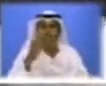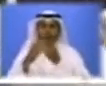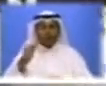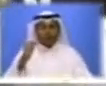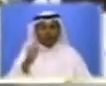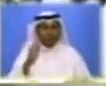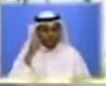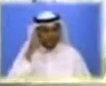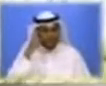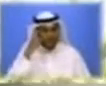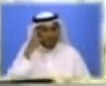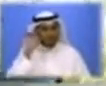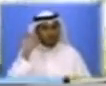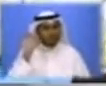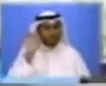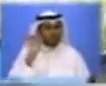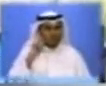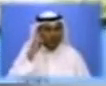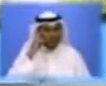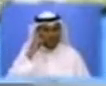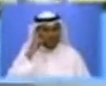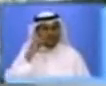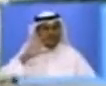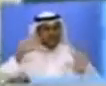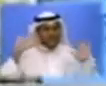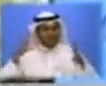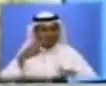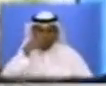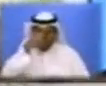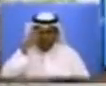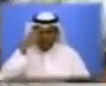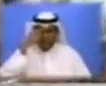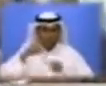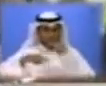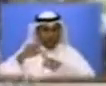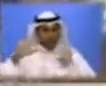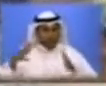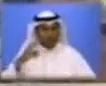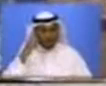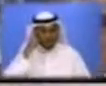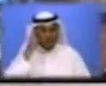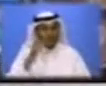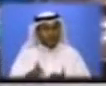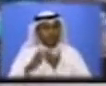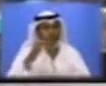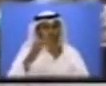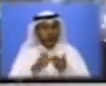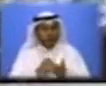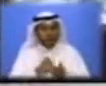عالية واتخاذ التدابير والإجراءات اللازمة لمواجهة ما تشهده دول المنطقة من تحديات ومخاطر